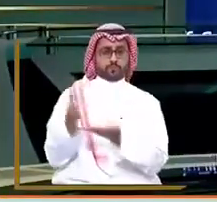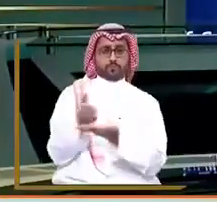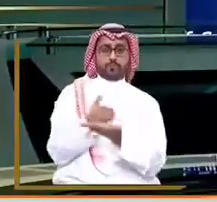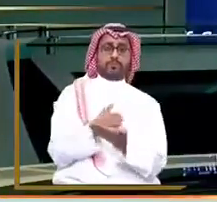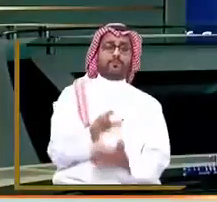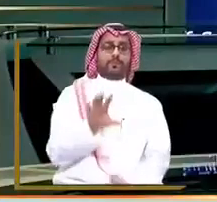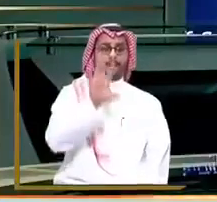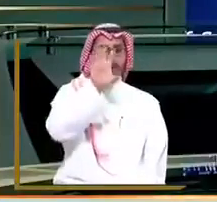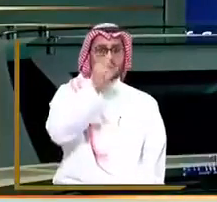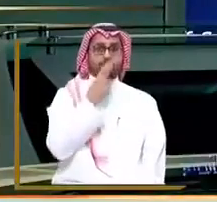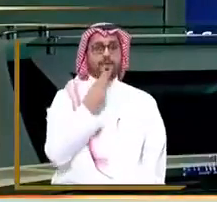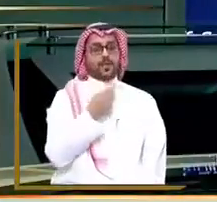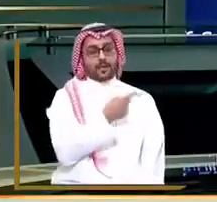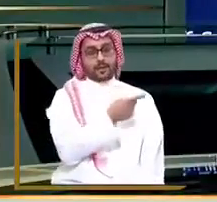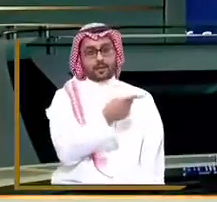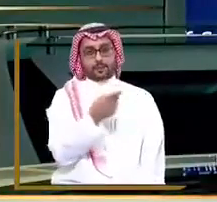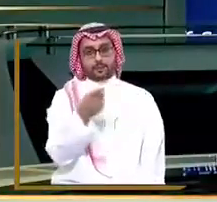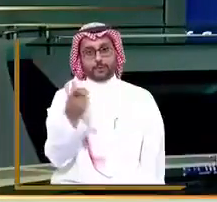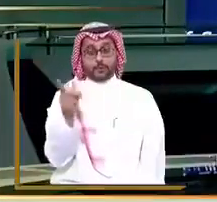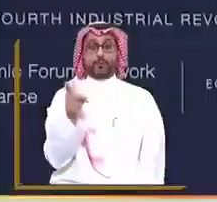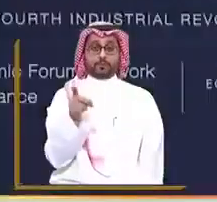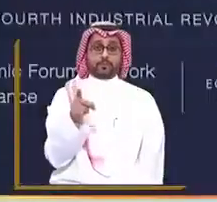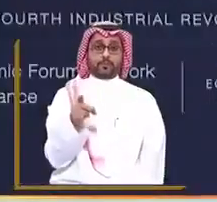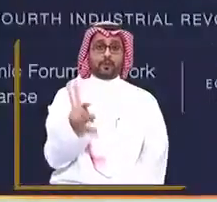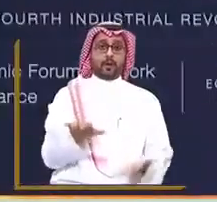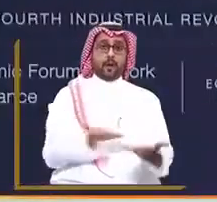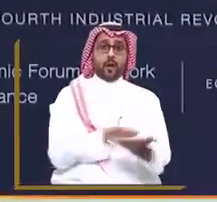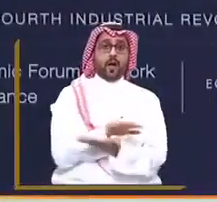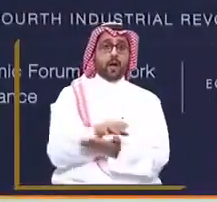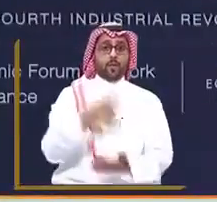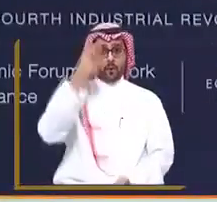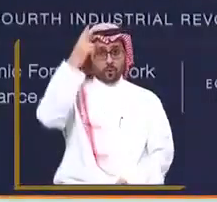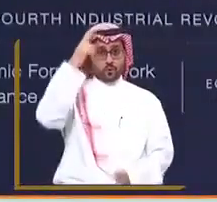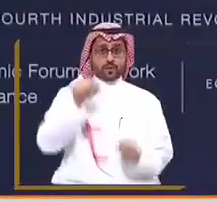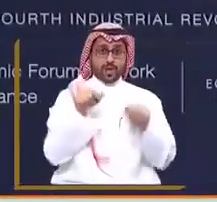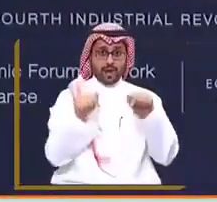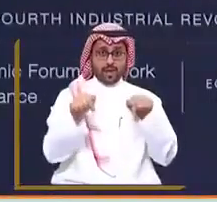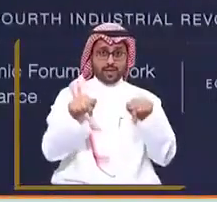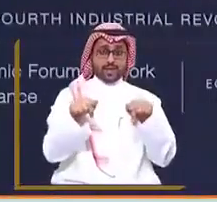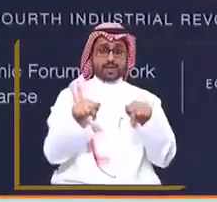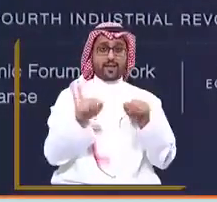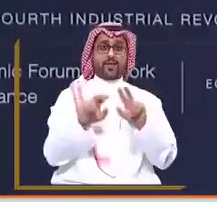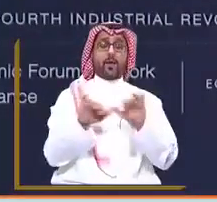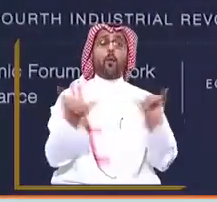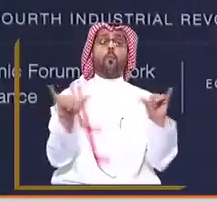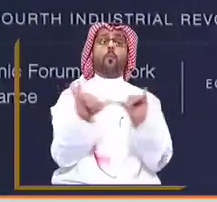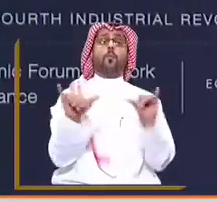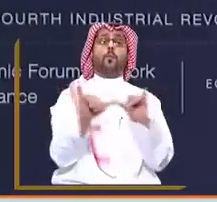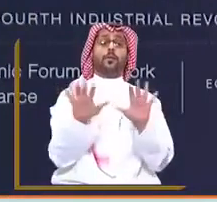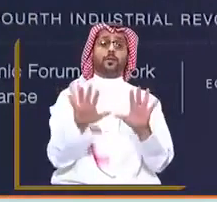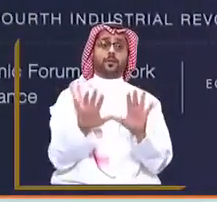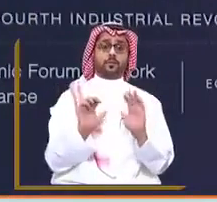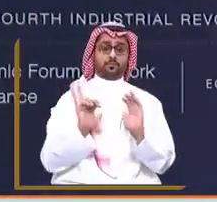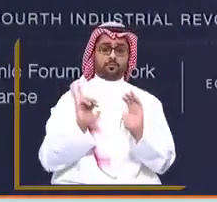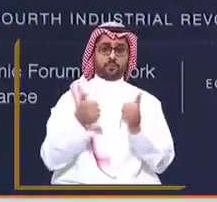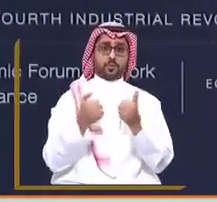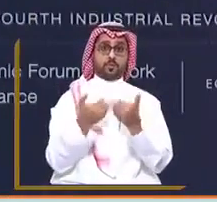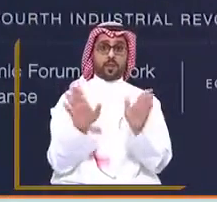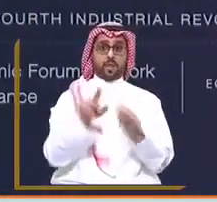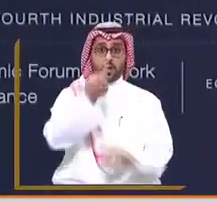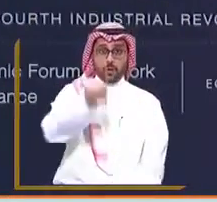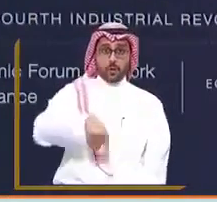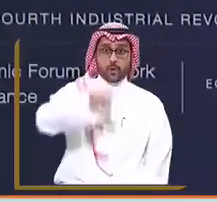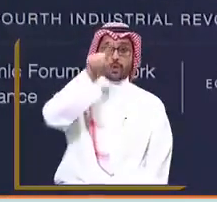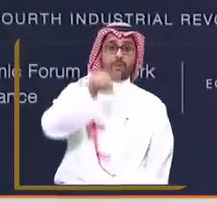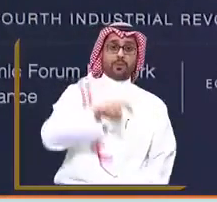نعم، مساء الخير عليك هلال، مساء الخير أيضا على مشاهدي أخبار السعودية. طبعا هذا المنتدى بدأ